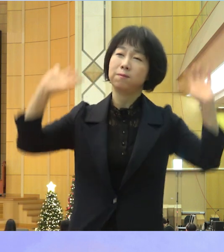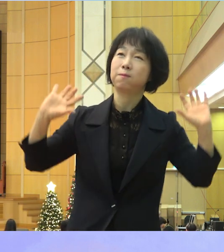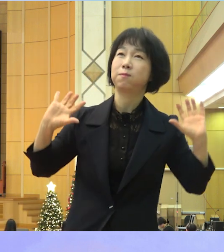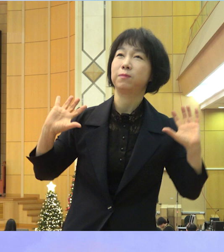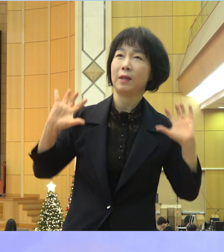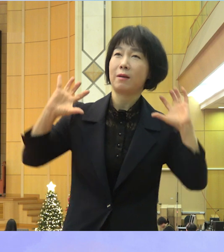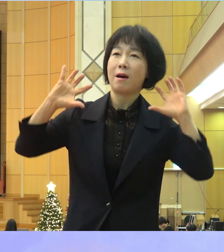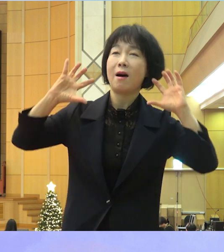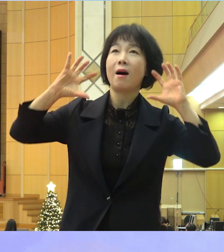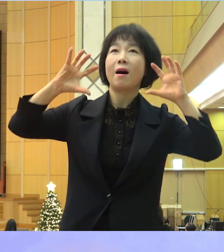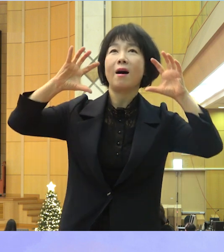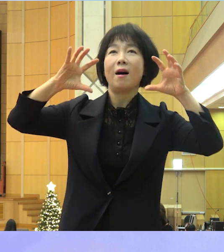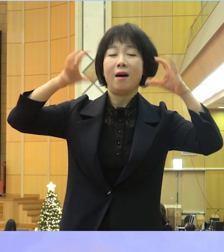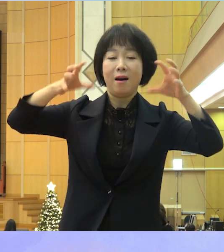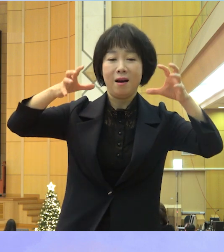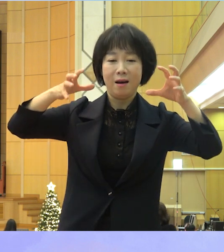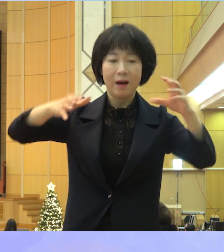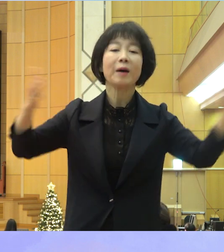하늘나라.